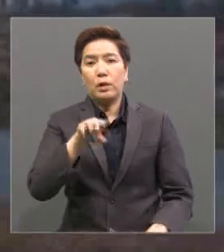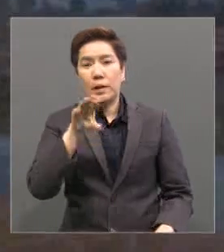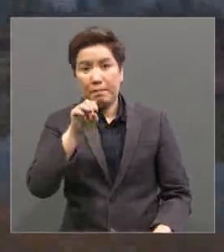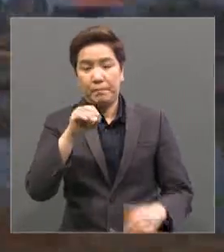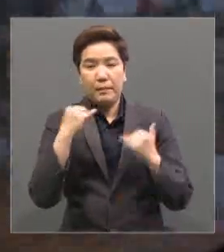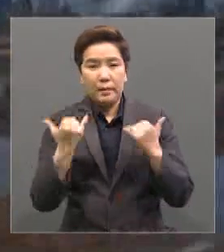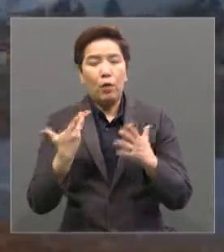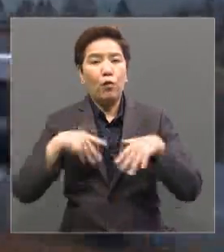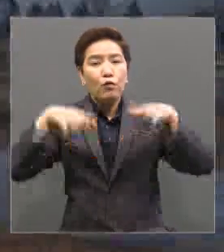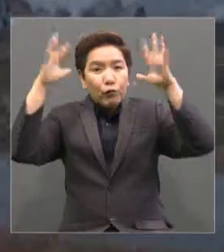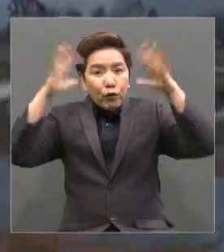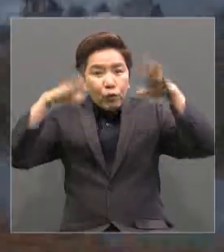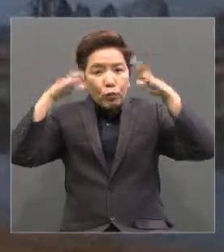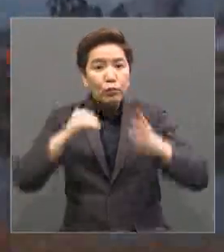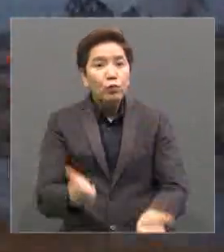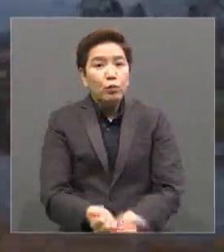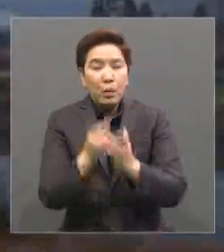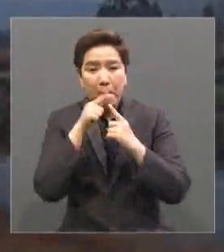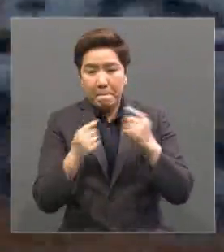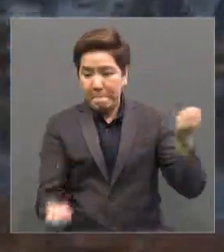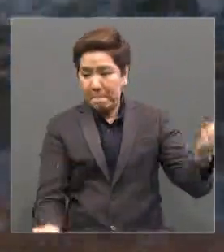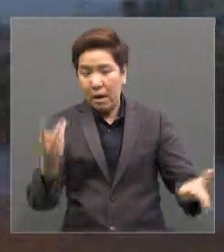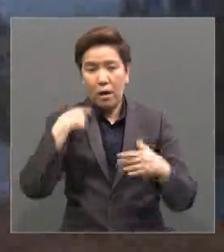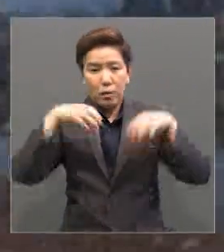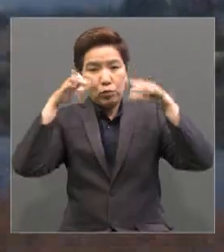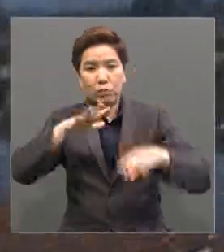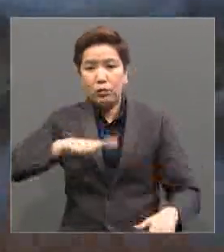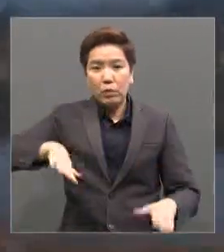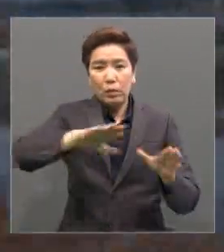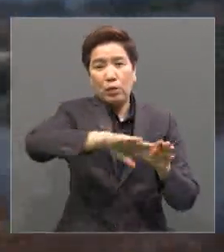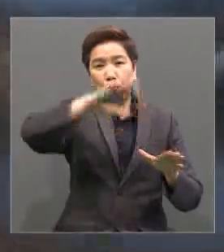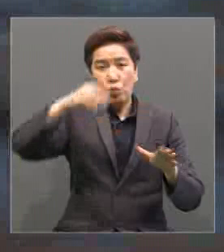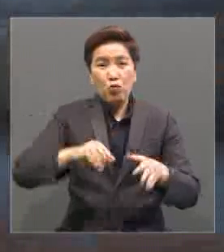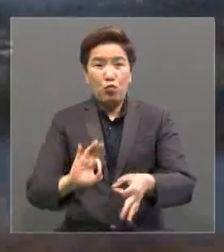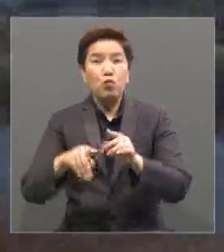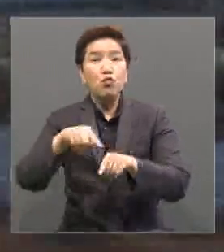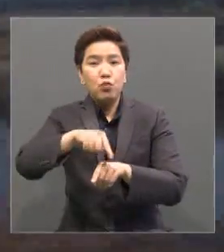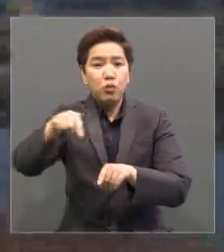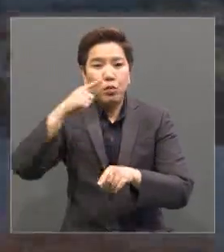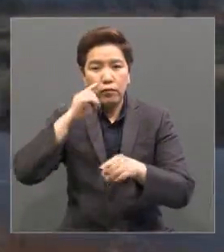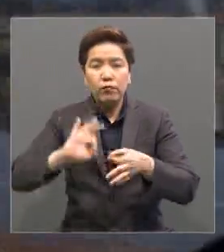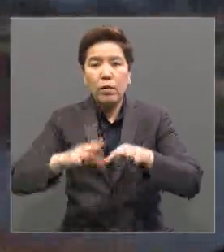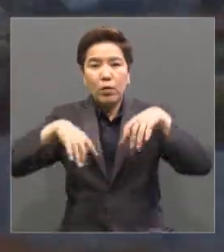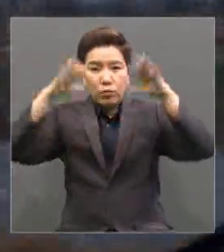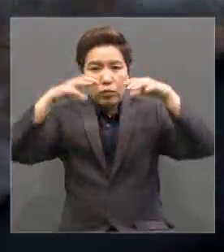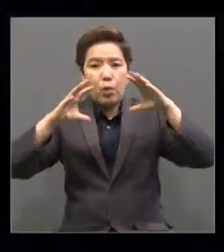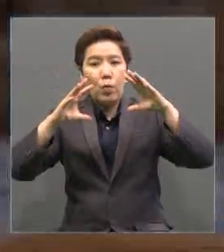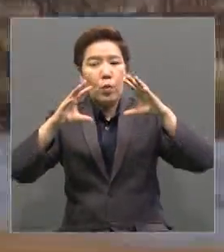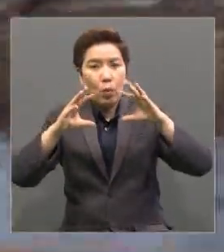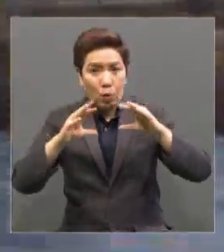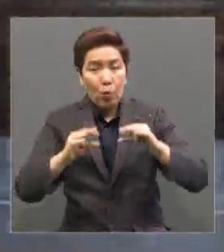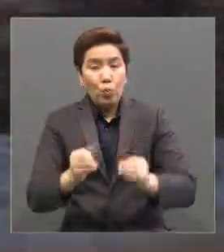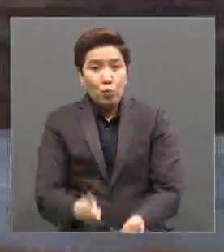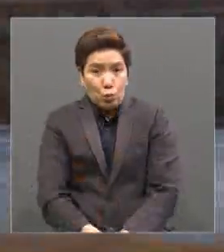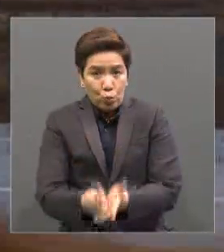13:50 นมีฝนตกลงมาในพื้นที่ป่าแล้วแนวเขาที่มันมีไฟปะทุอยู่ก็ช่วยดับไฟลงมาได้เยอะ